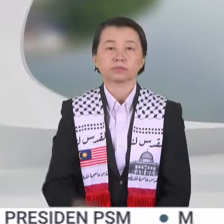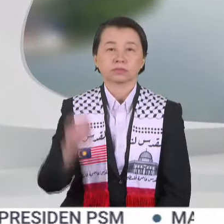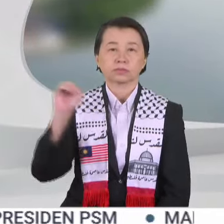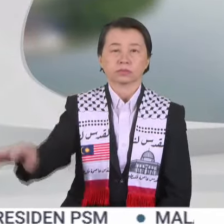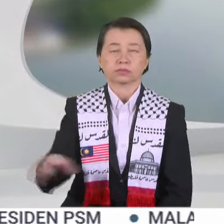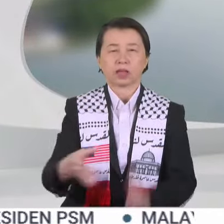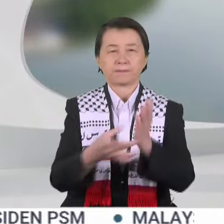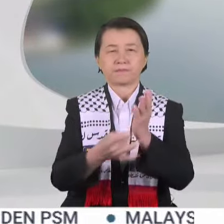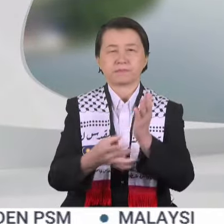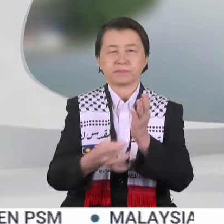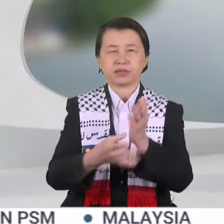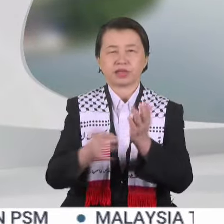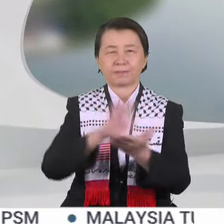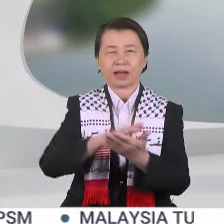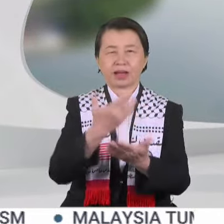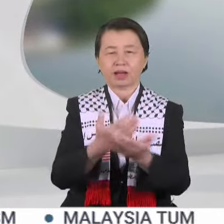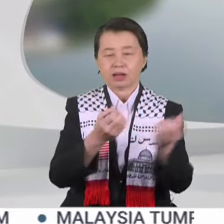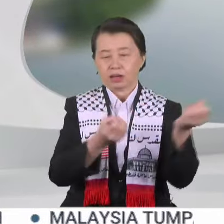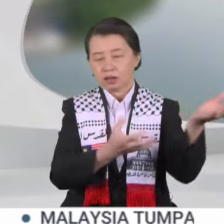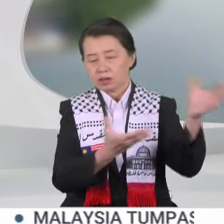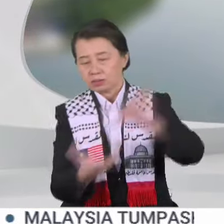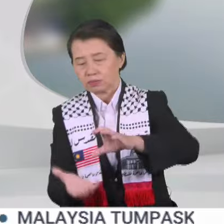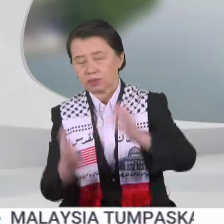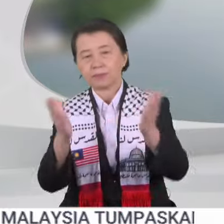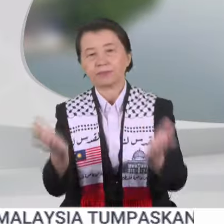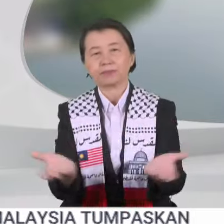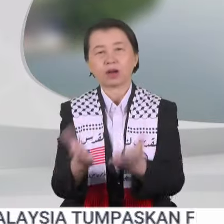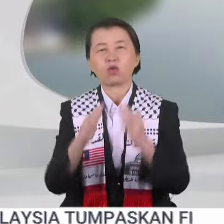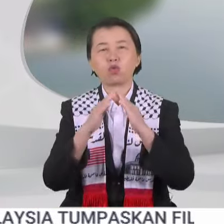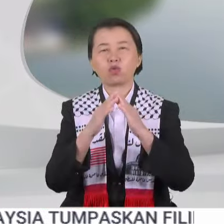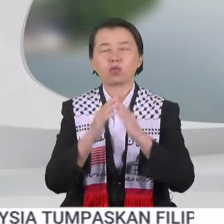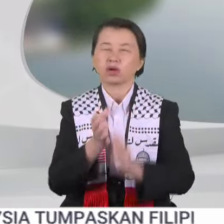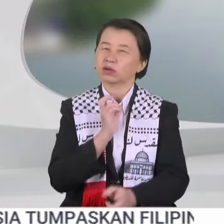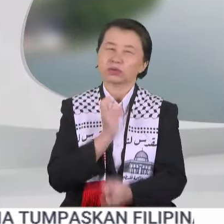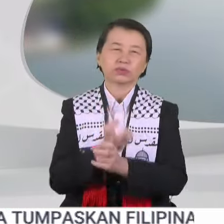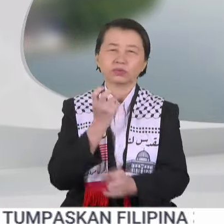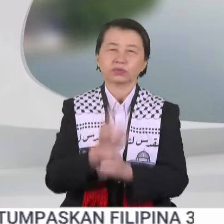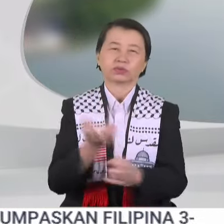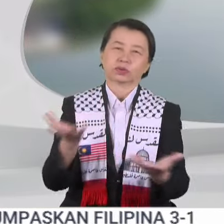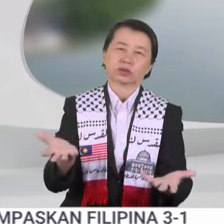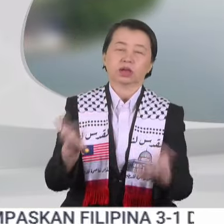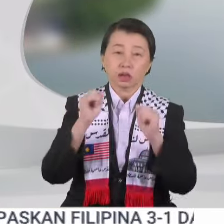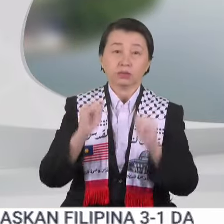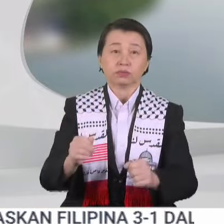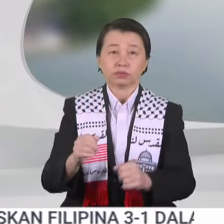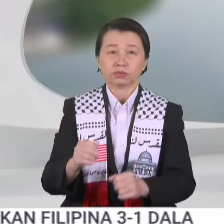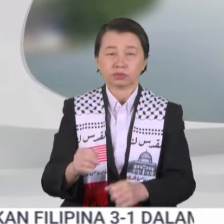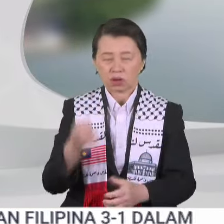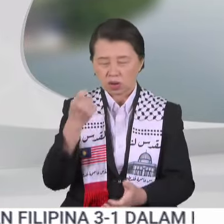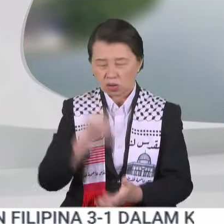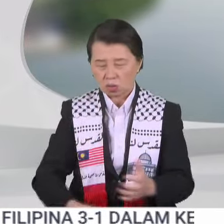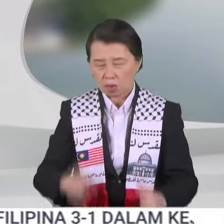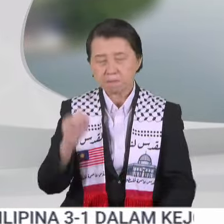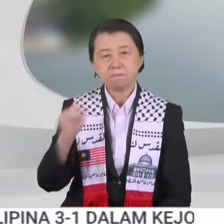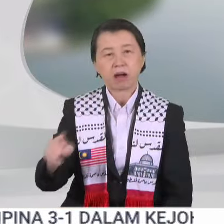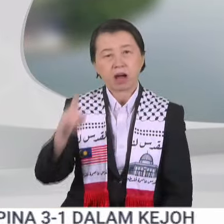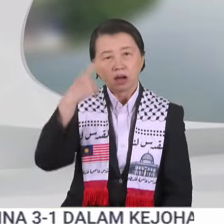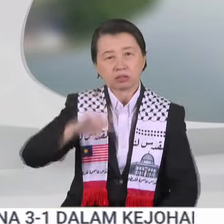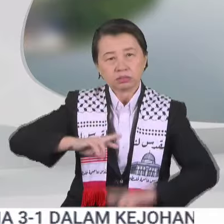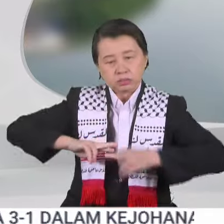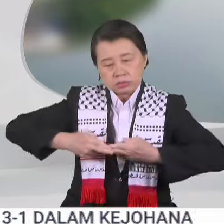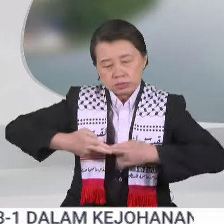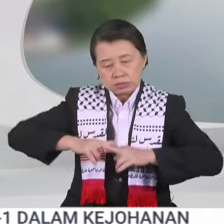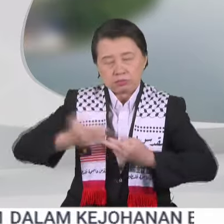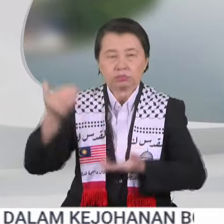Pembuangan minyak masak terpakai di sinki dapur rumah bukan sahaja menyusahkan, malah boleh menelan kos yang mahal untuk